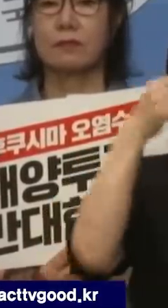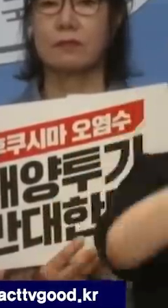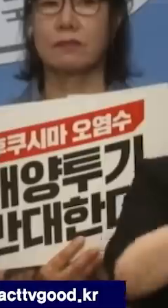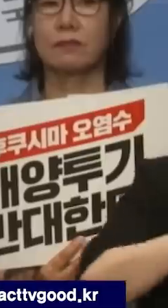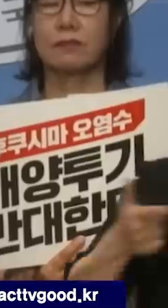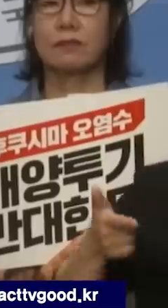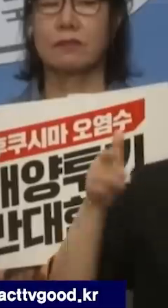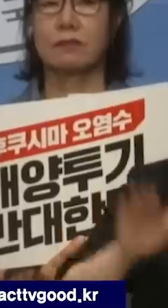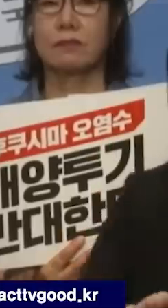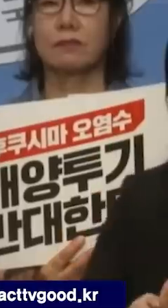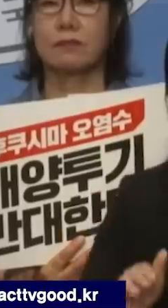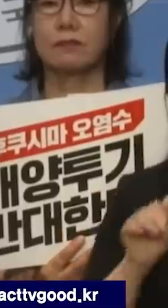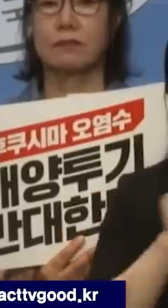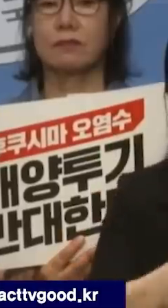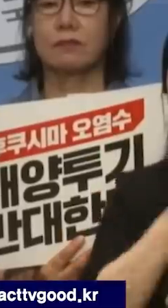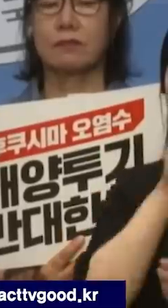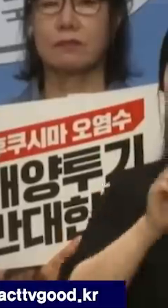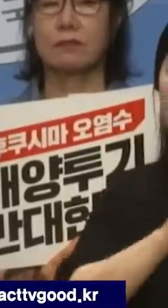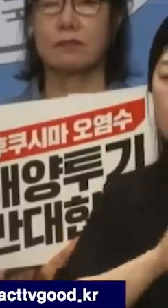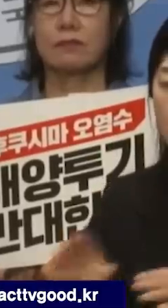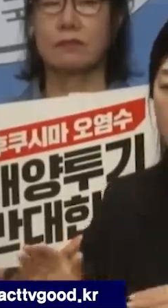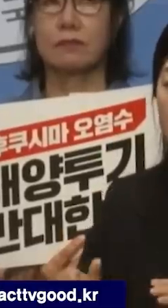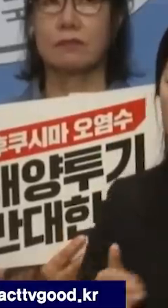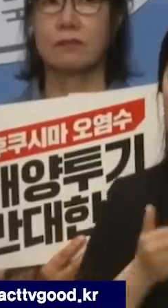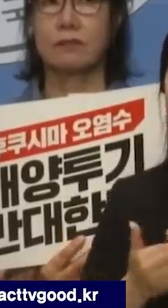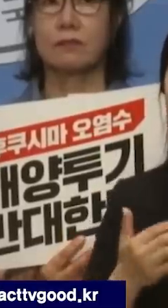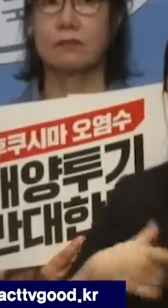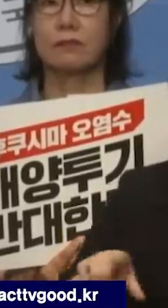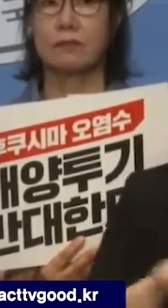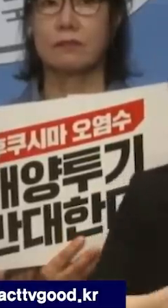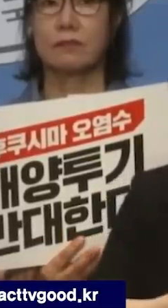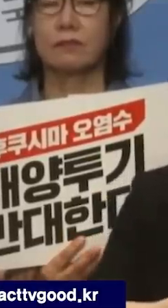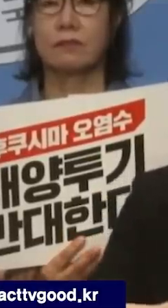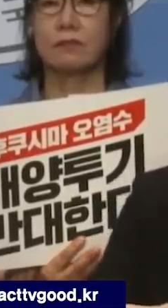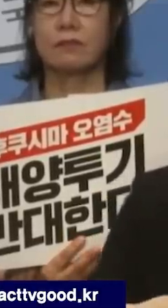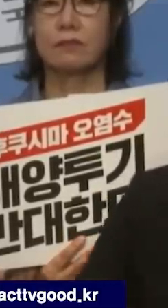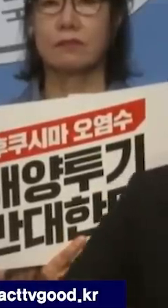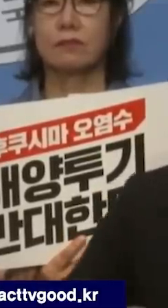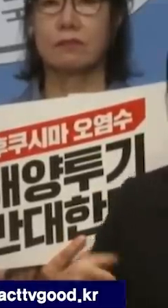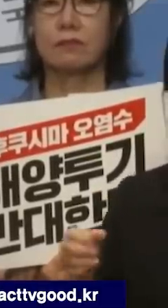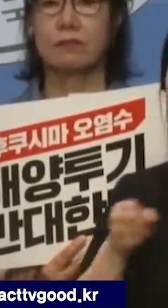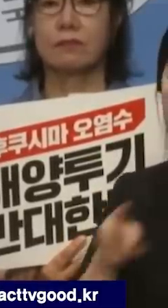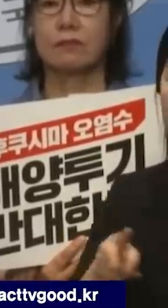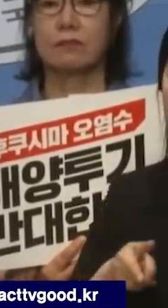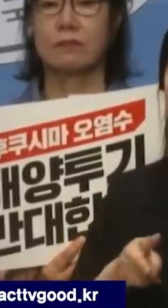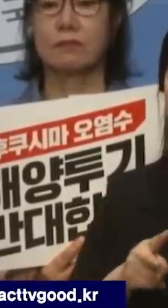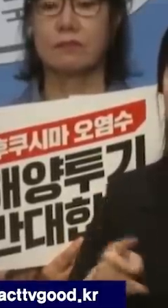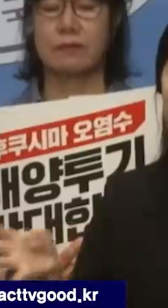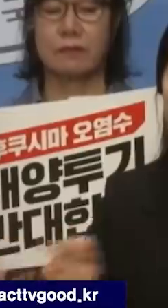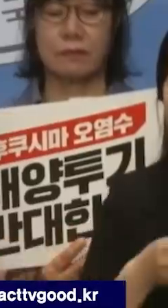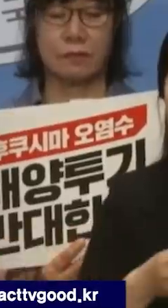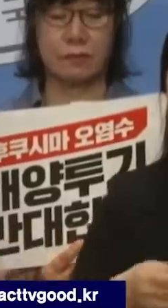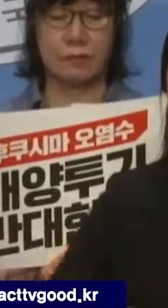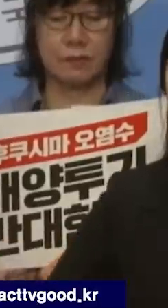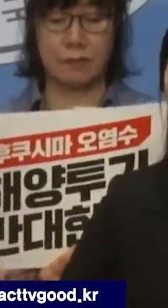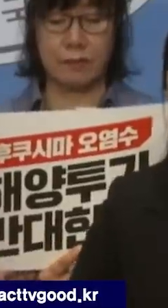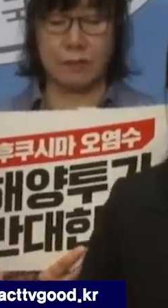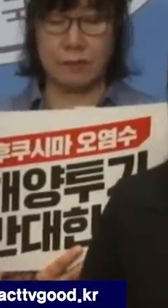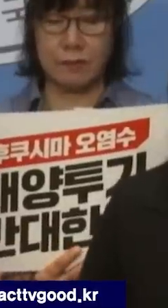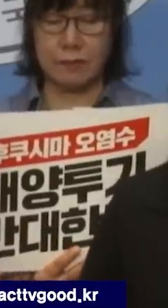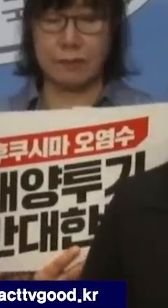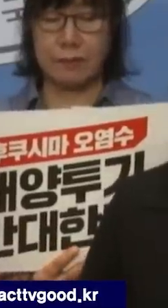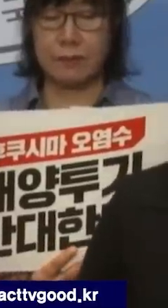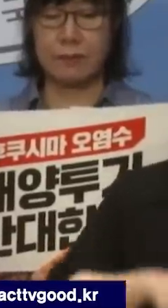오염수 투기 저지라는 단 하나의 목표를 향해 통 크게 뜨겁게 뭉칩시다. 전 국민